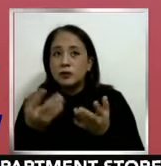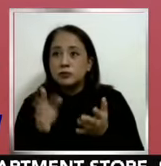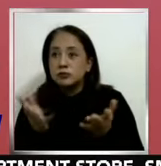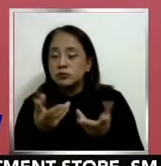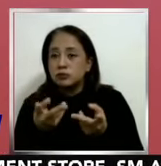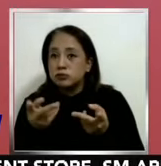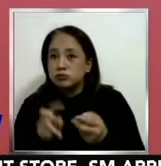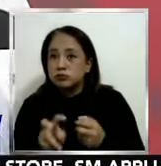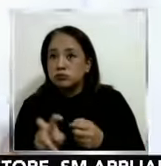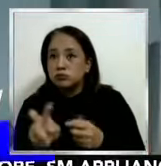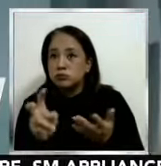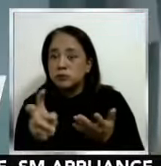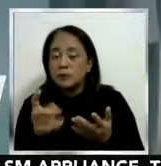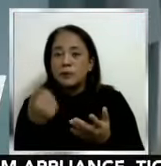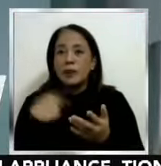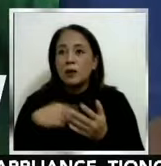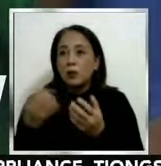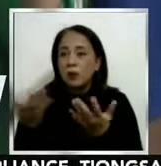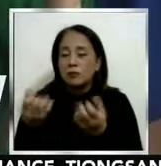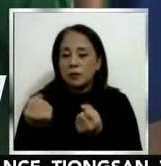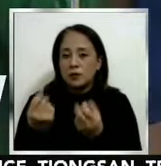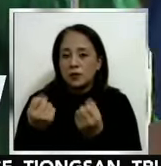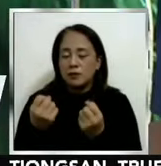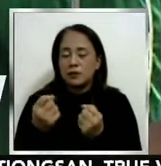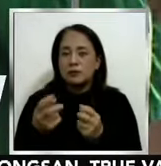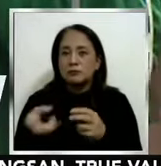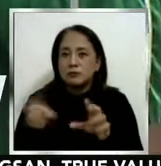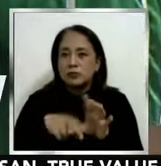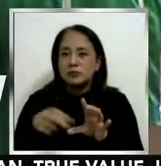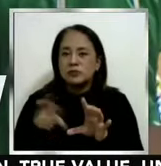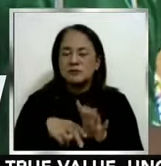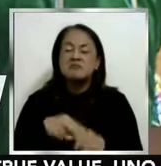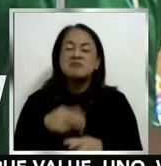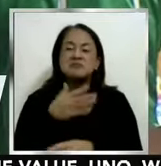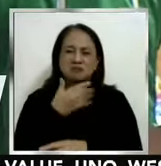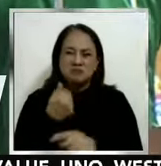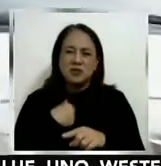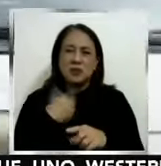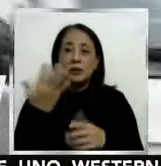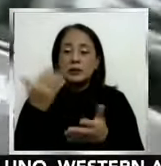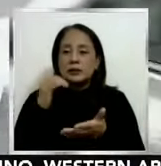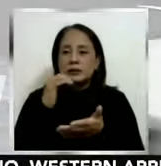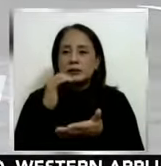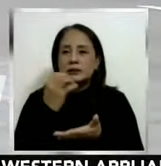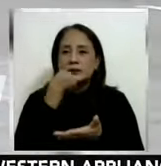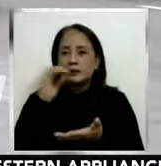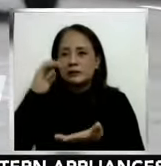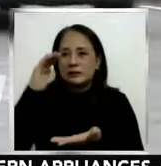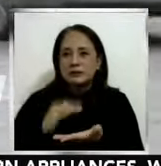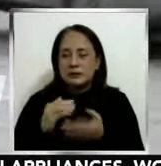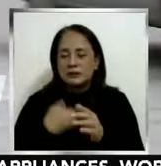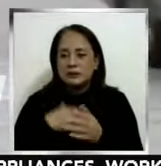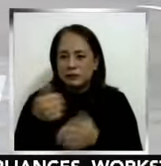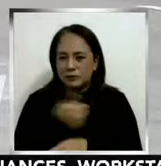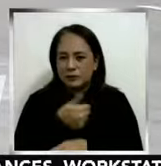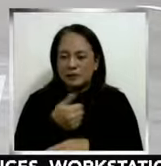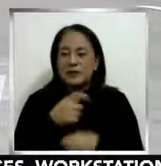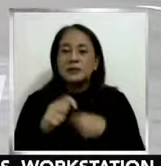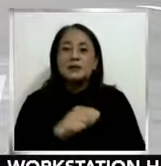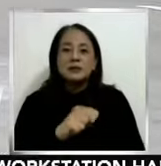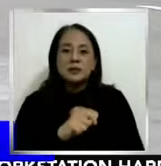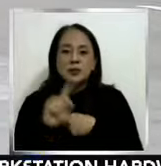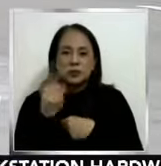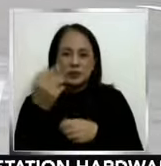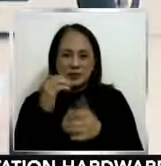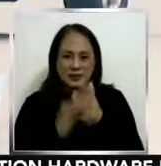pinakamarami ang pasahero. Maganda kasi makakabawas na ng pamasahe. Pero pansamantala lamang ang mga discount na ititigil